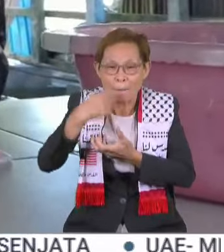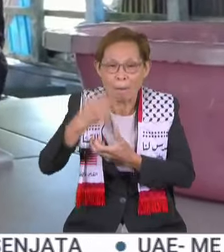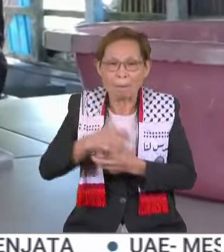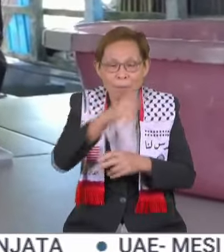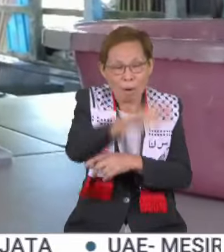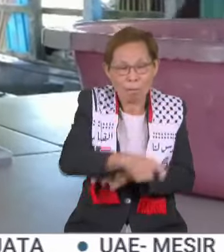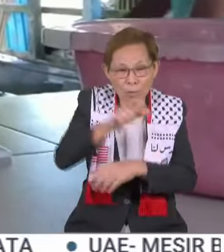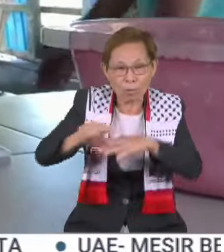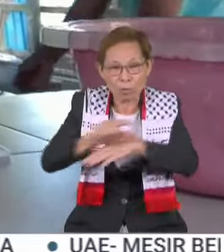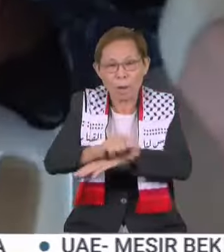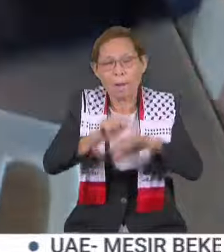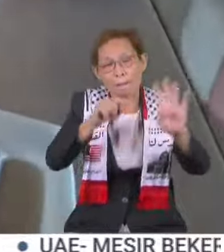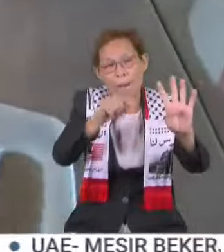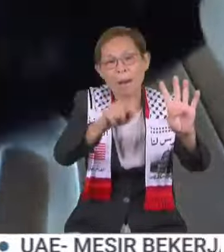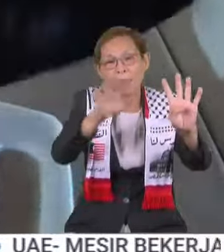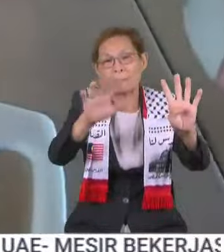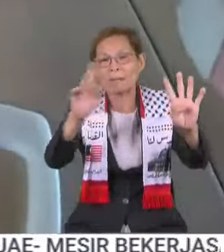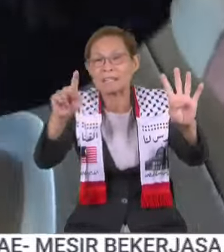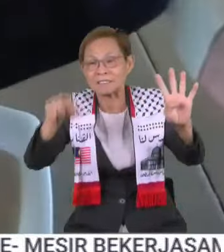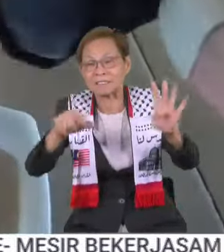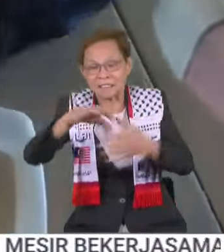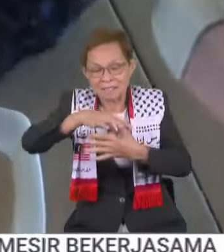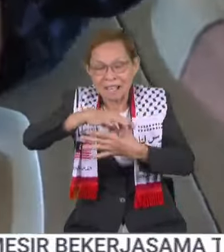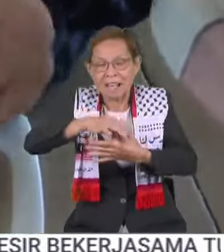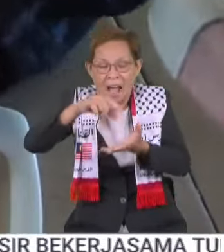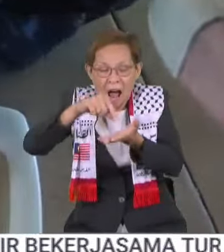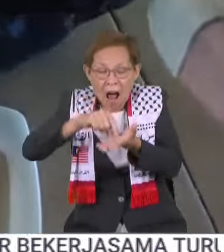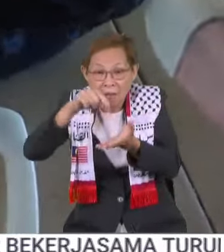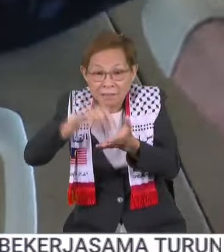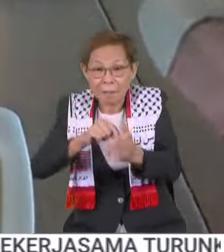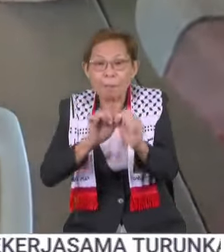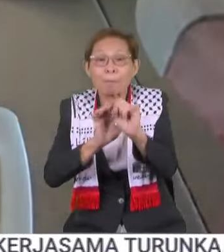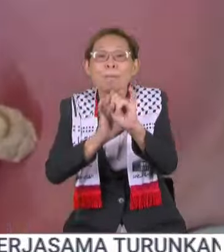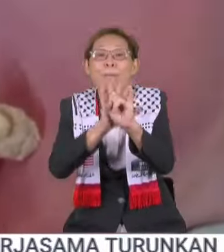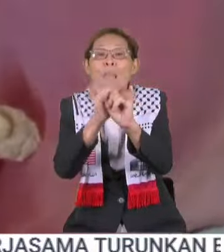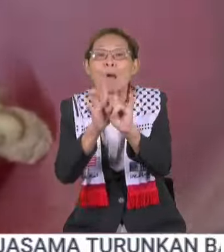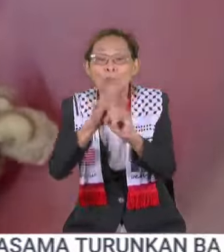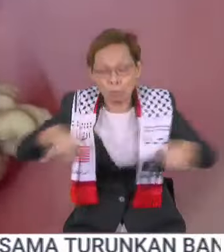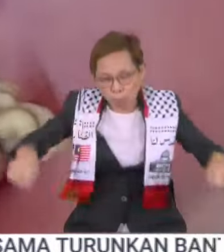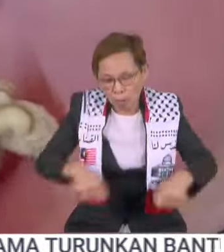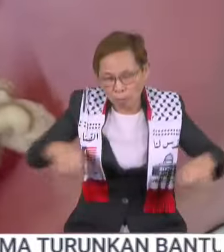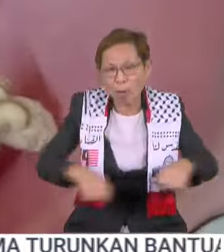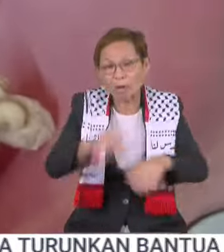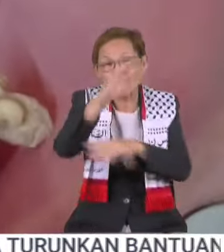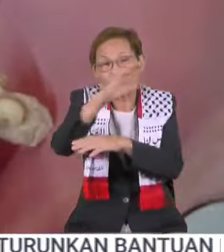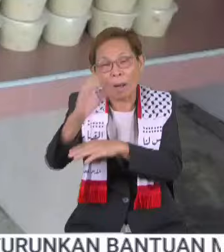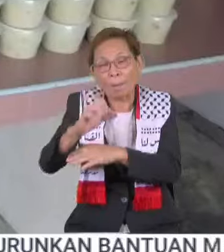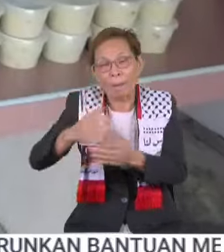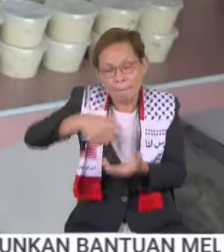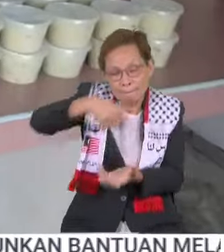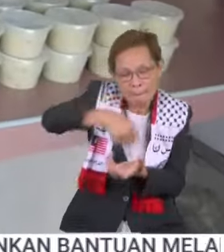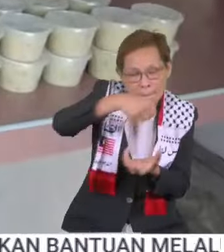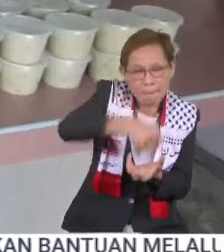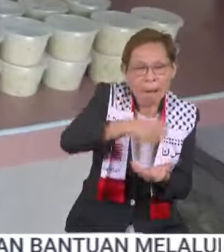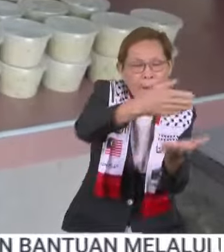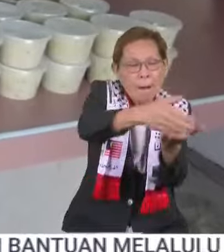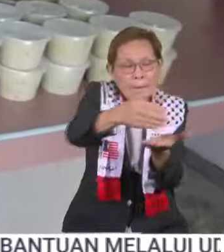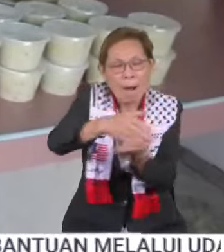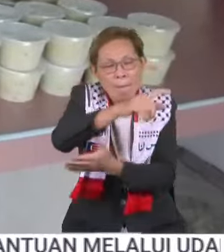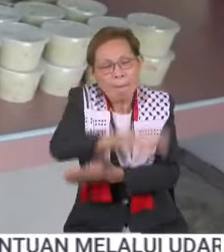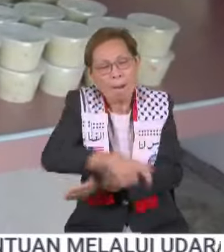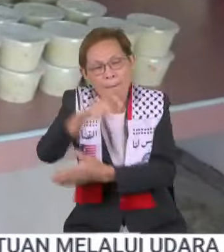Penduduk menggunakan 4.5 kilogram daging ayam Belanda bagi menghasilkan 500 pek bubur lambuk yang diagihkan kepada